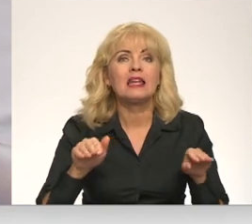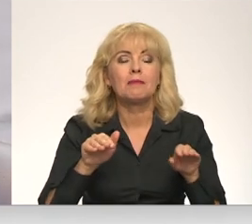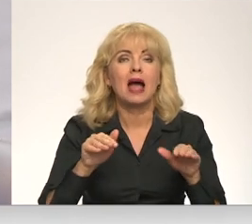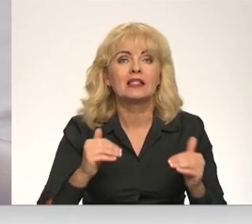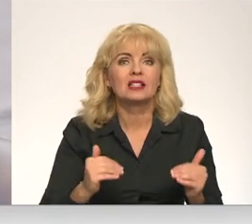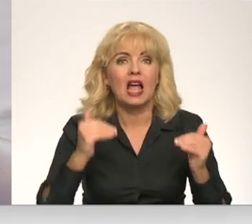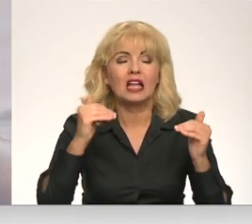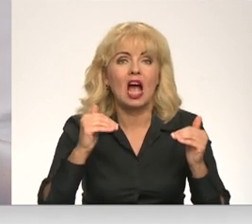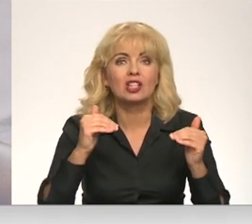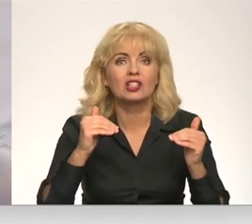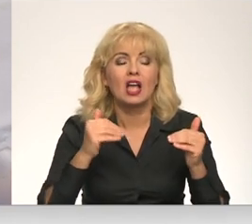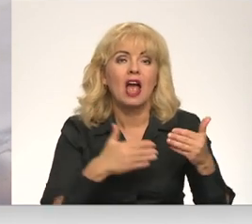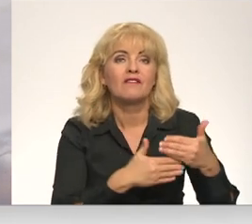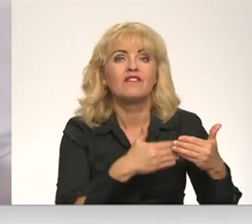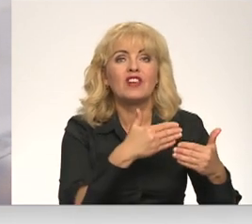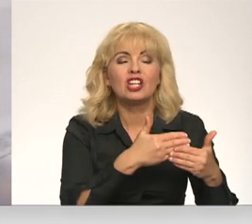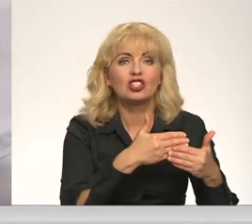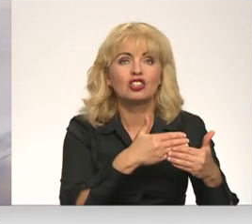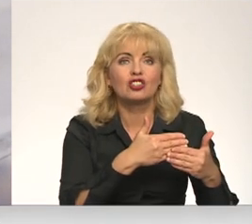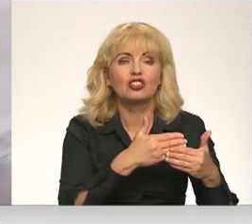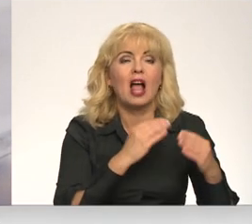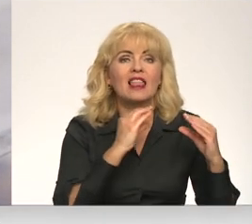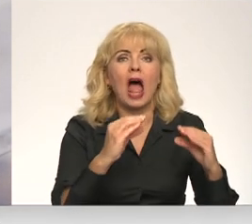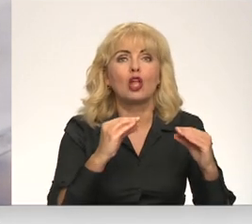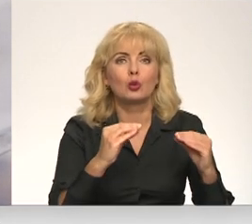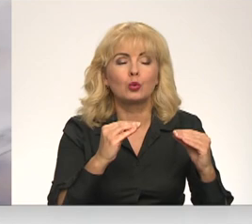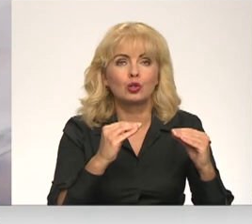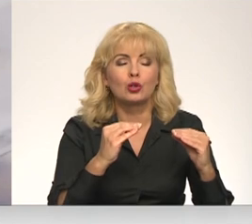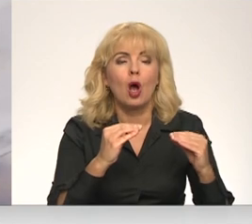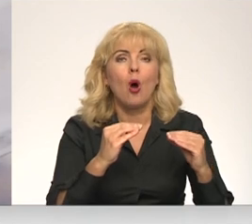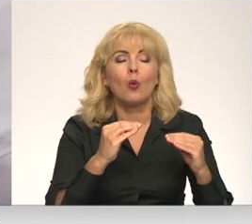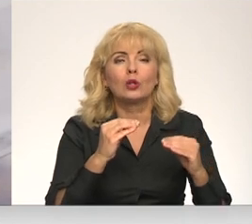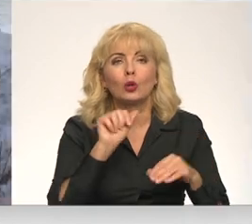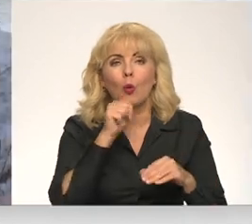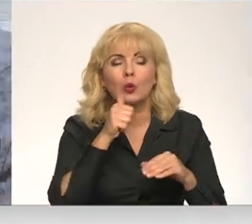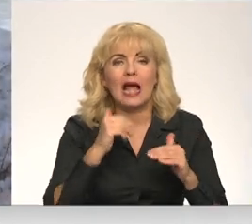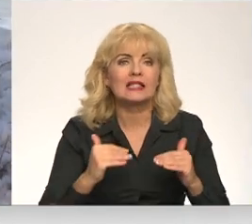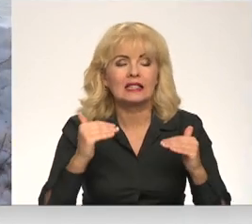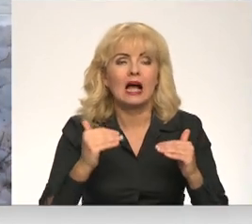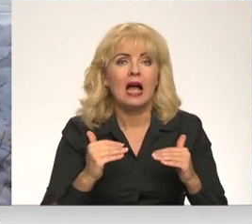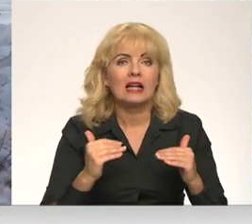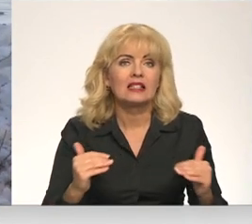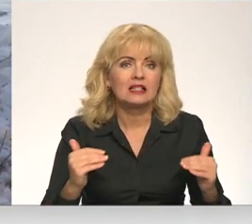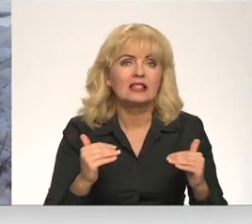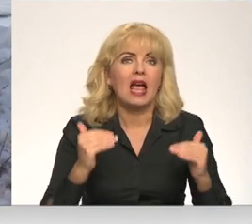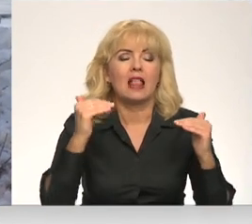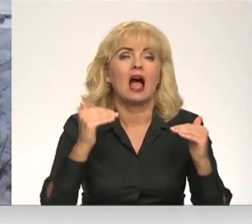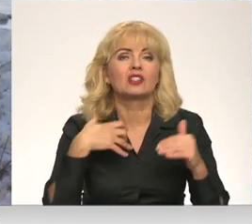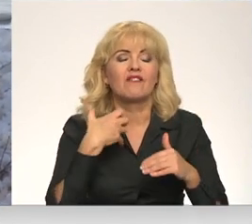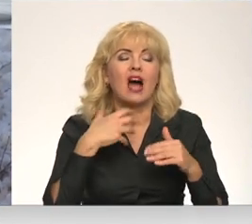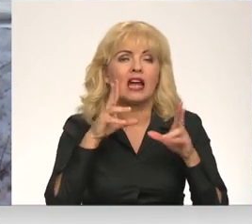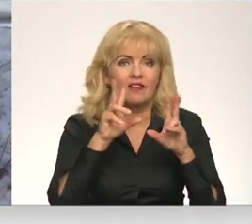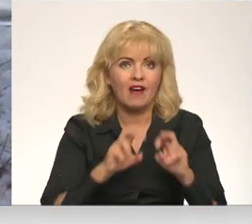ir vižņi, līmenis ceļās pa stundām, ja, un tas ir, tur jāveic monitorings.